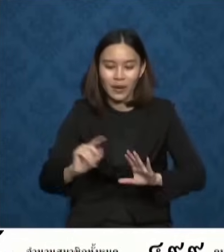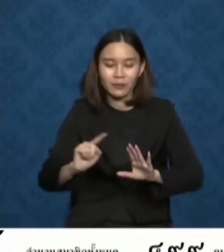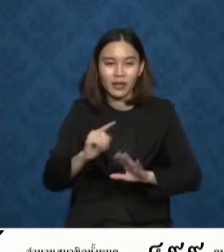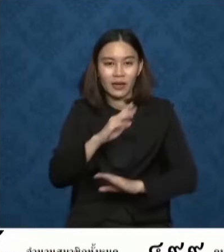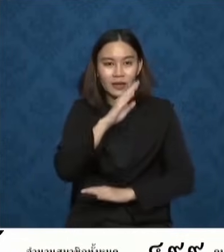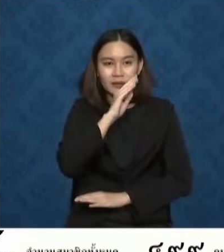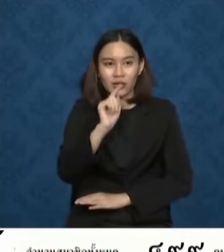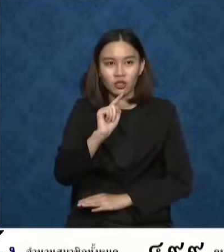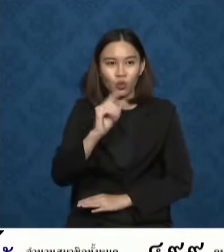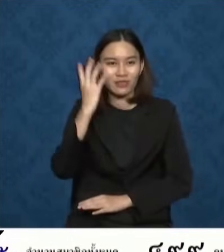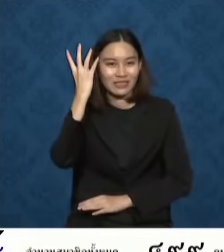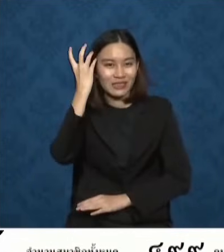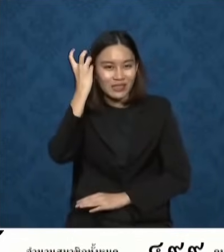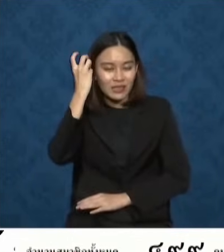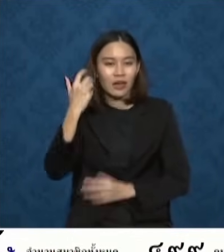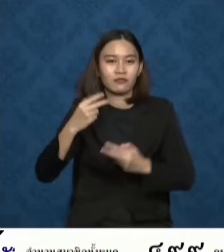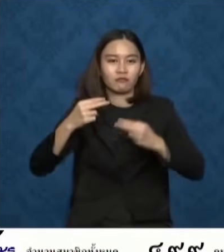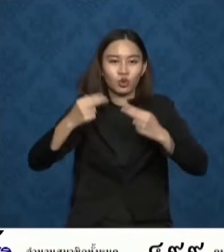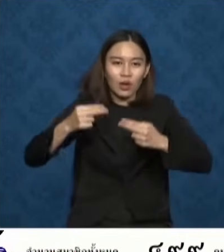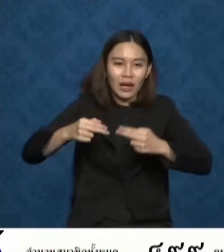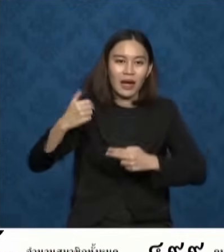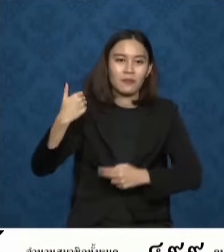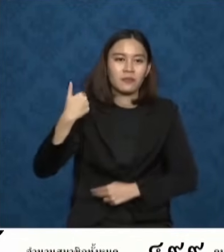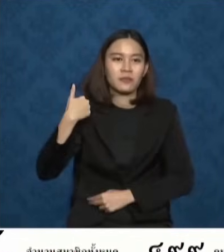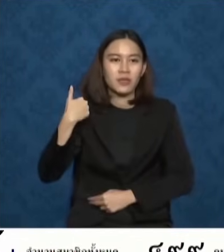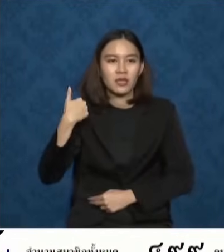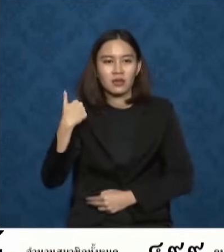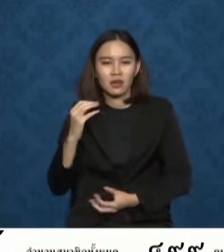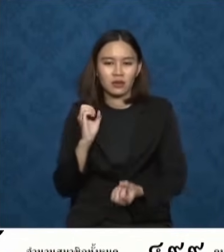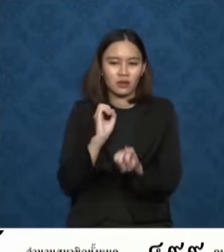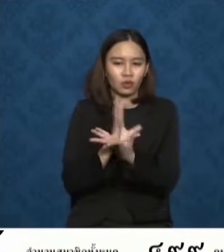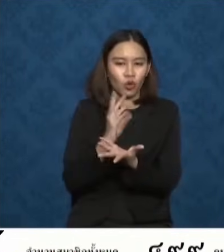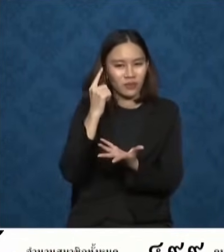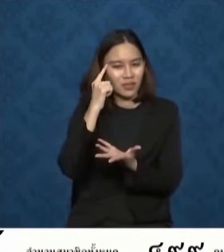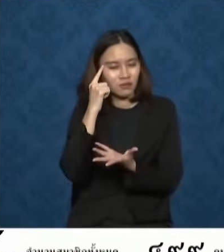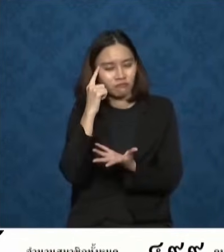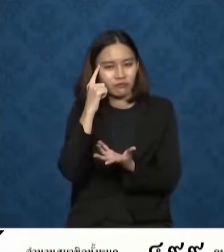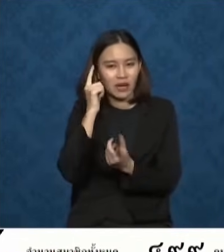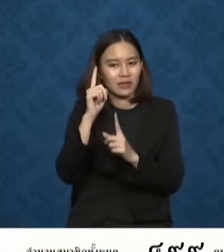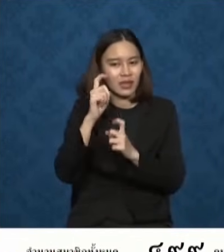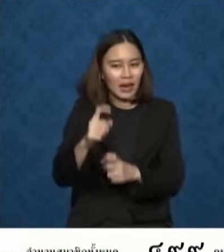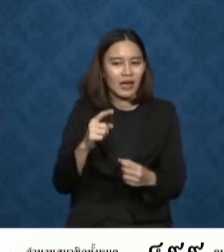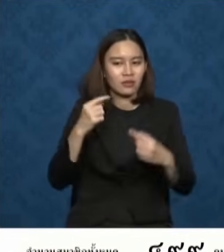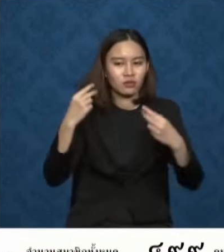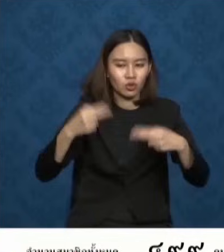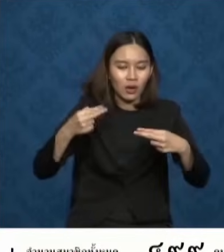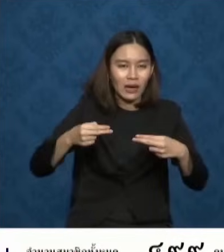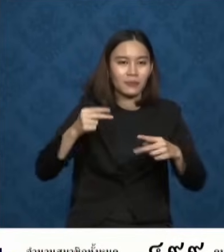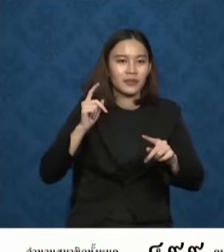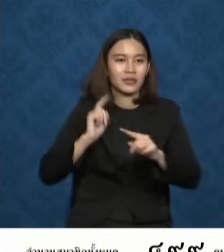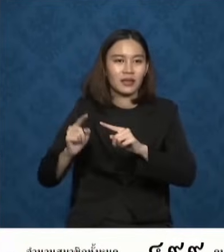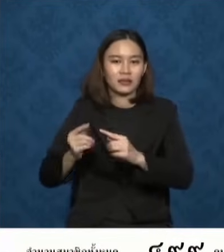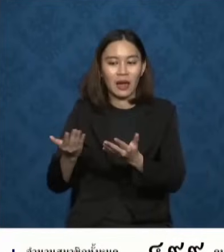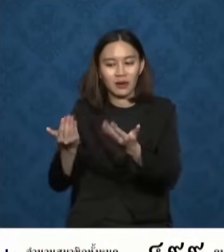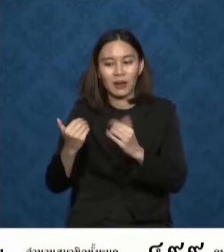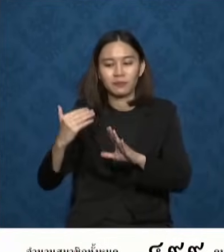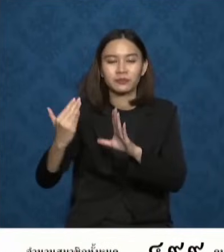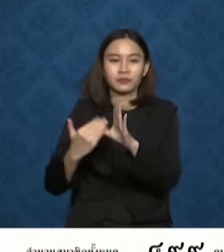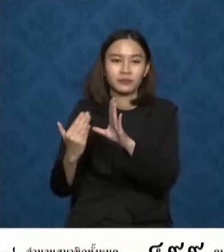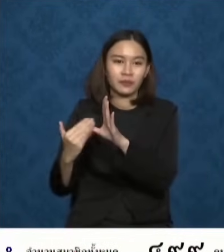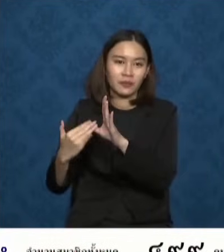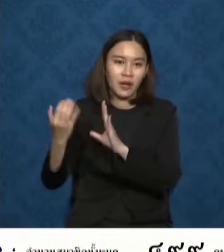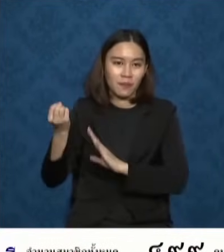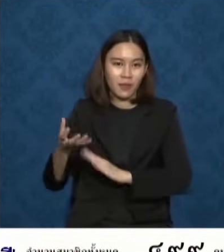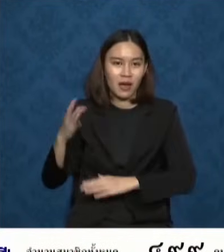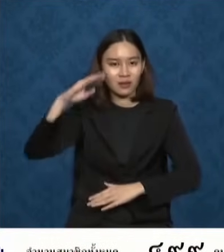การณ์มันตึงเครียดมีภัยคุกคามสุ่มเสี่ยงว่าจะมีเกิดปะทะสงครามก็รับเยอะครับฐ